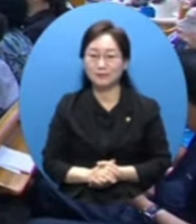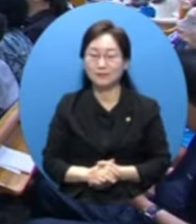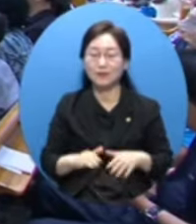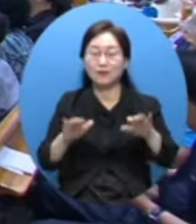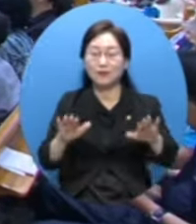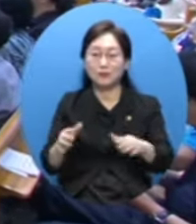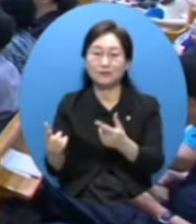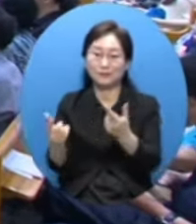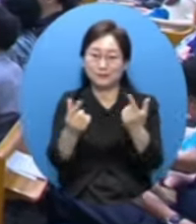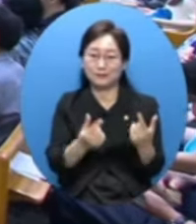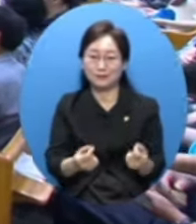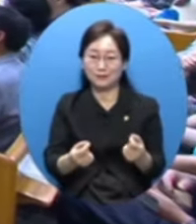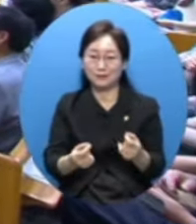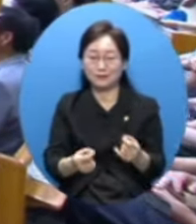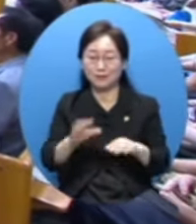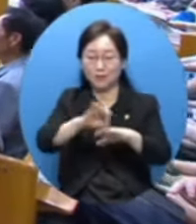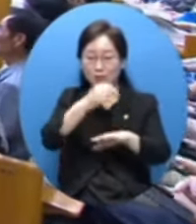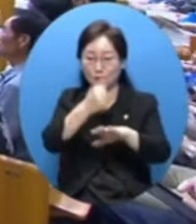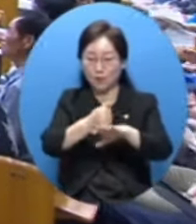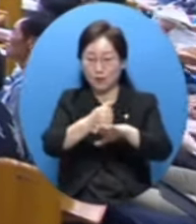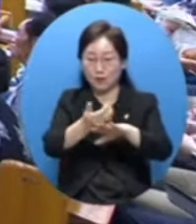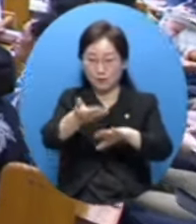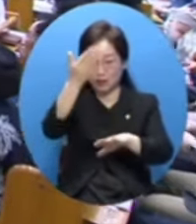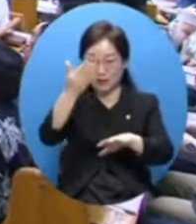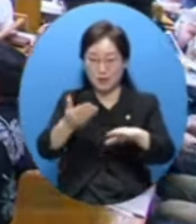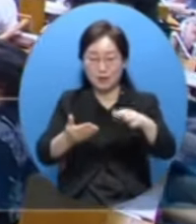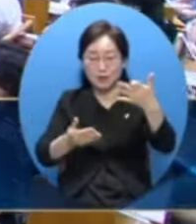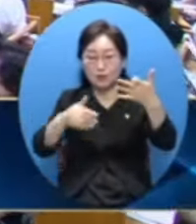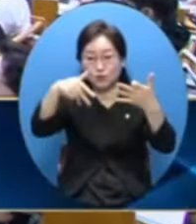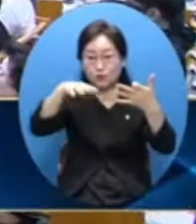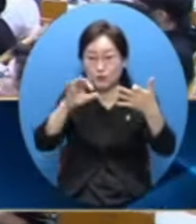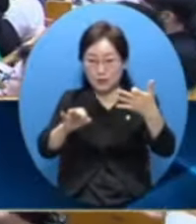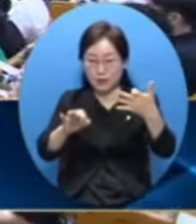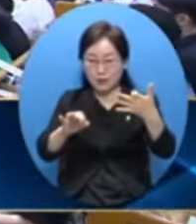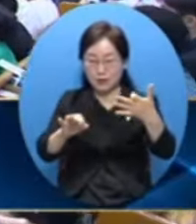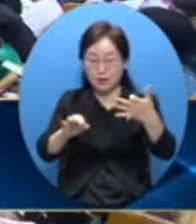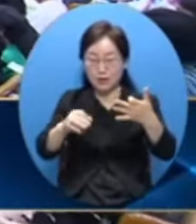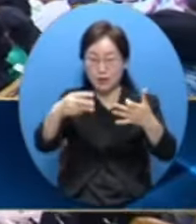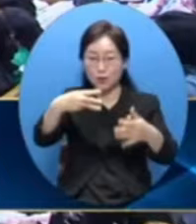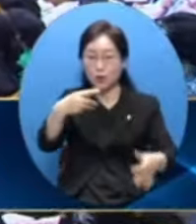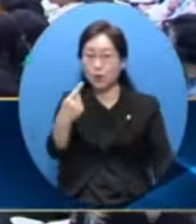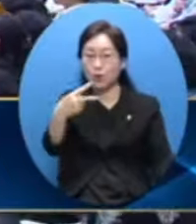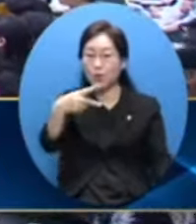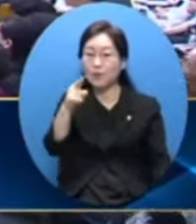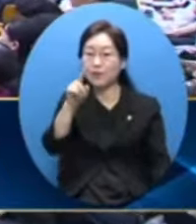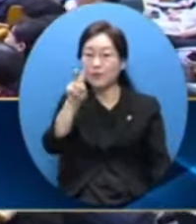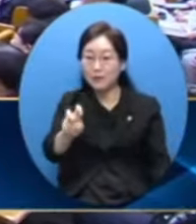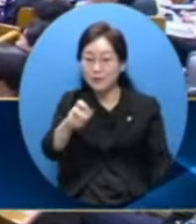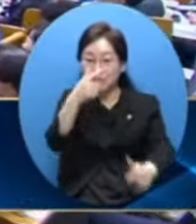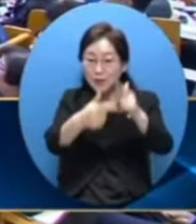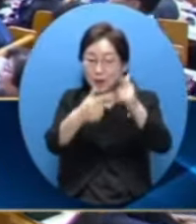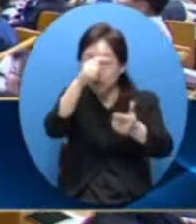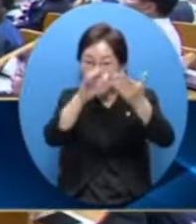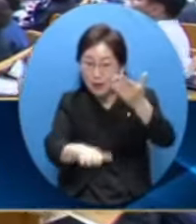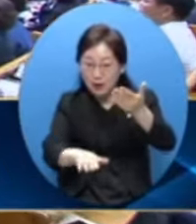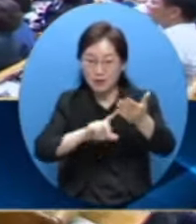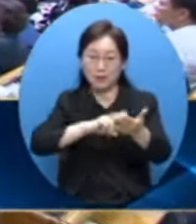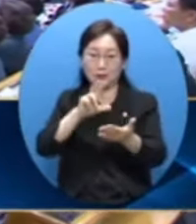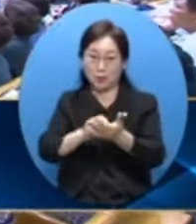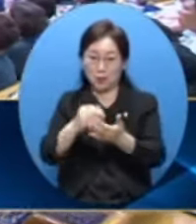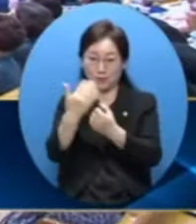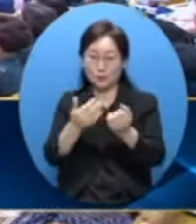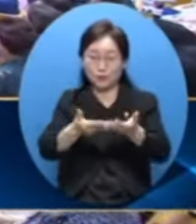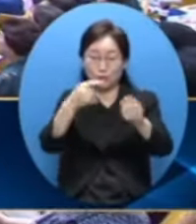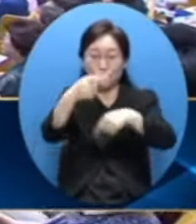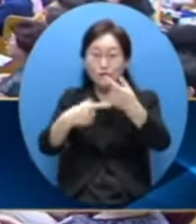오늘 저는 열왕기상 19장에 있는 말씀을 가지고 로뎀나무 아래서 이 같은 제목으로 말씀의 은혜를 나누기 원합니다. 제목을 한번